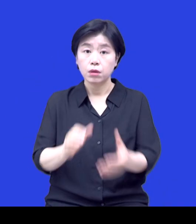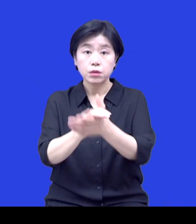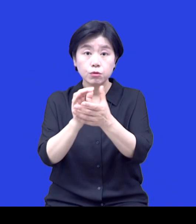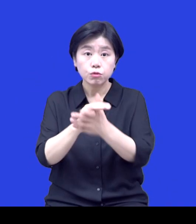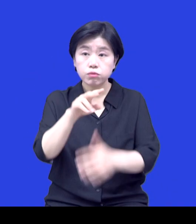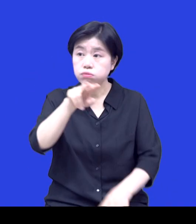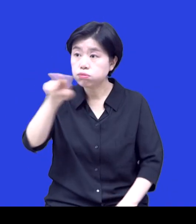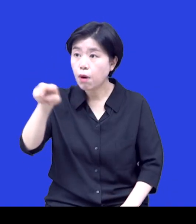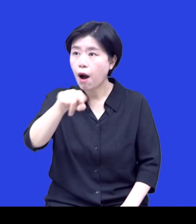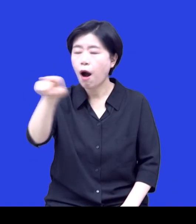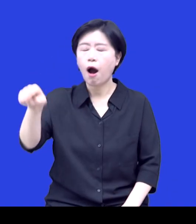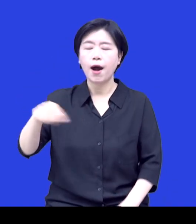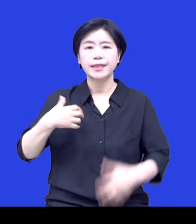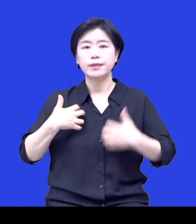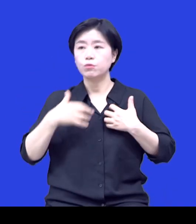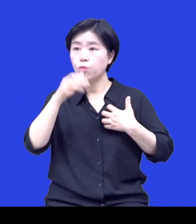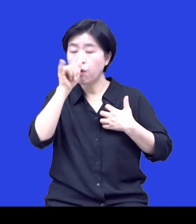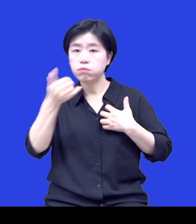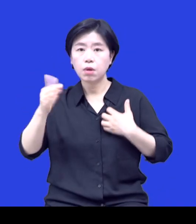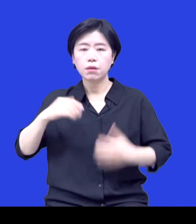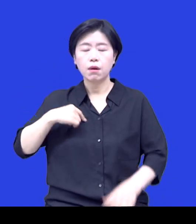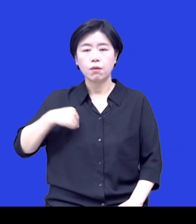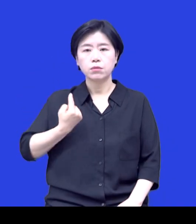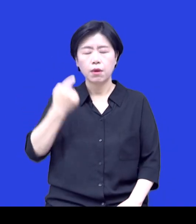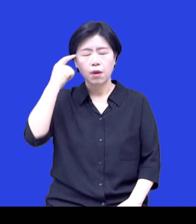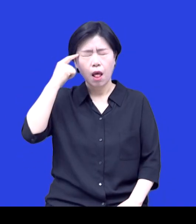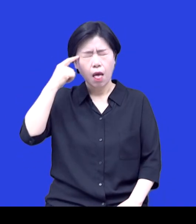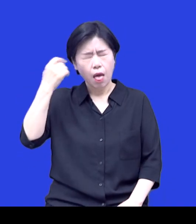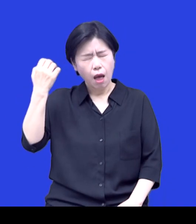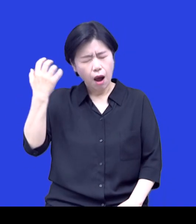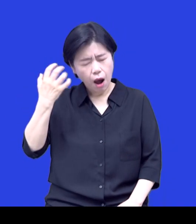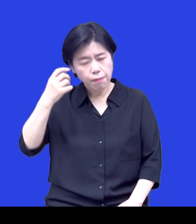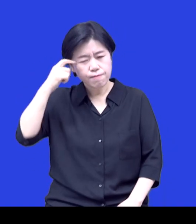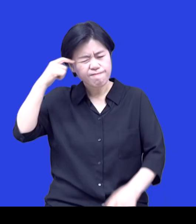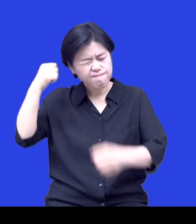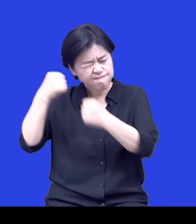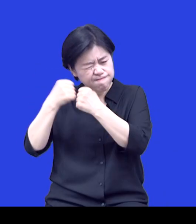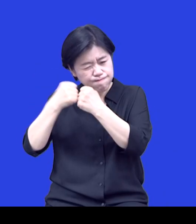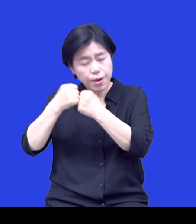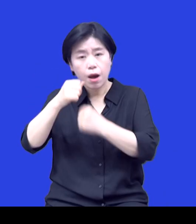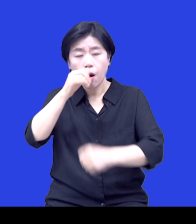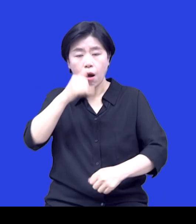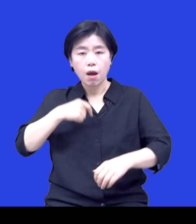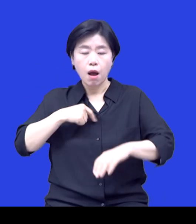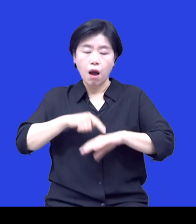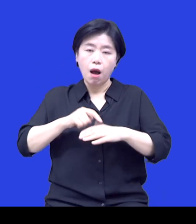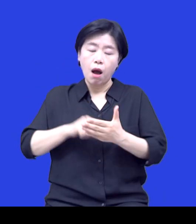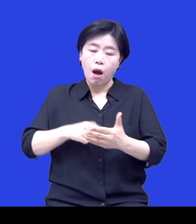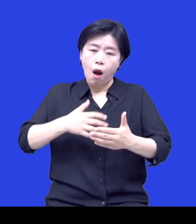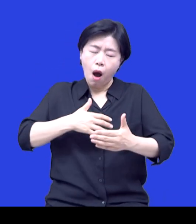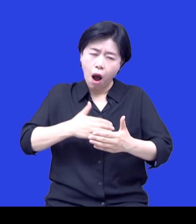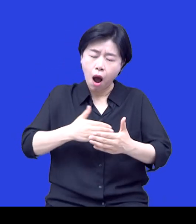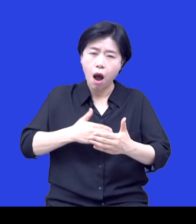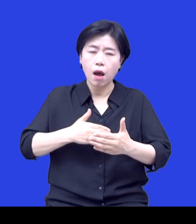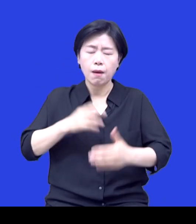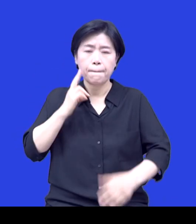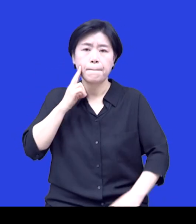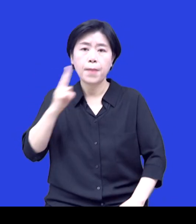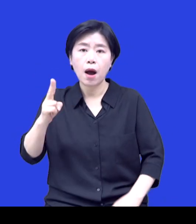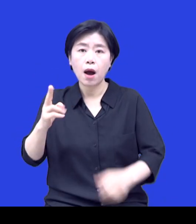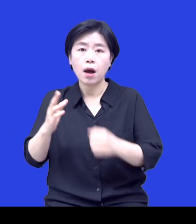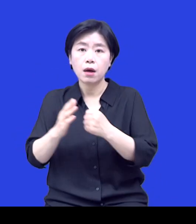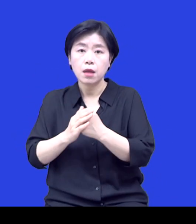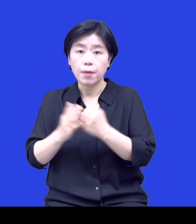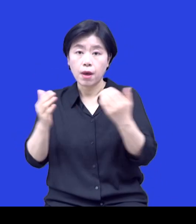춤을 추는데 머리가 빠개지는 것 같고 가슴이 두근두근하고 네. 견딜 수가 없어서 밖으로